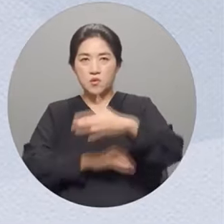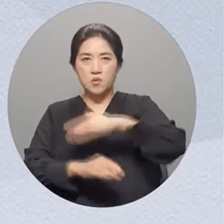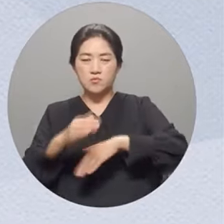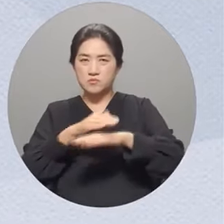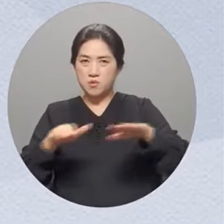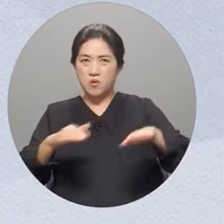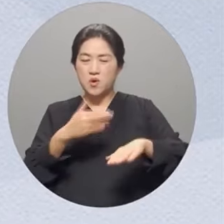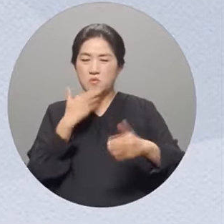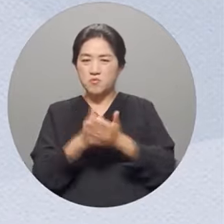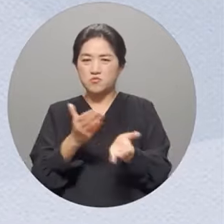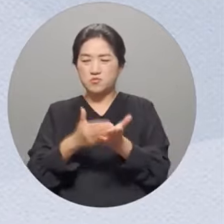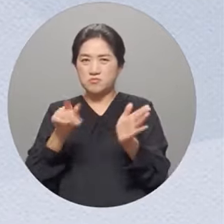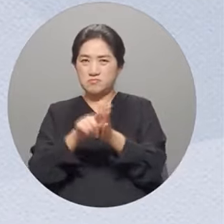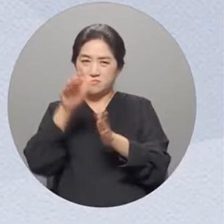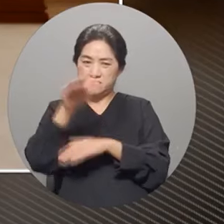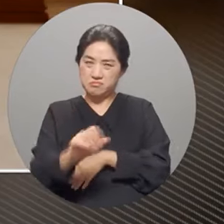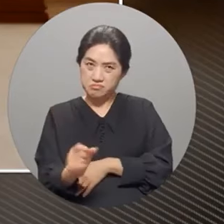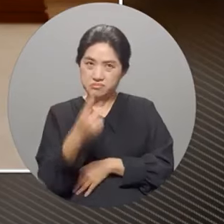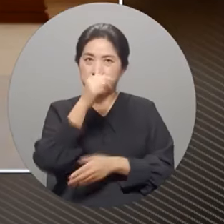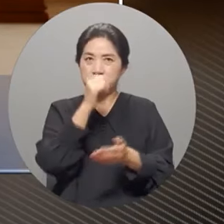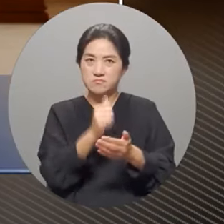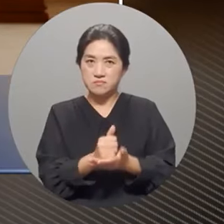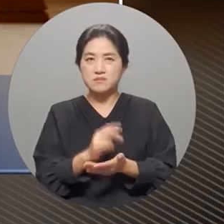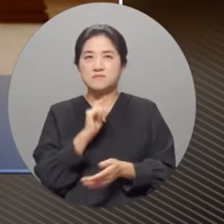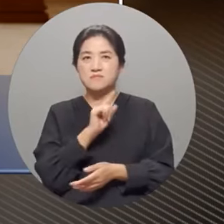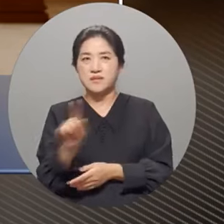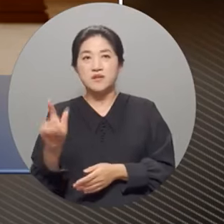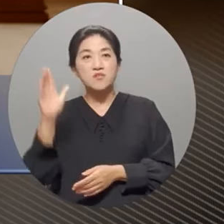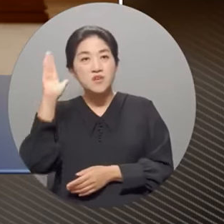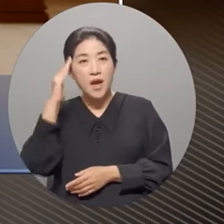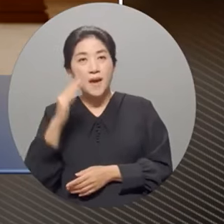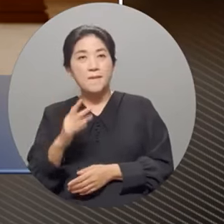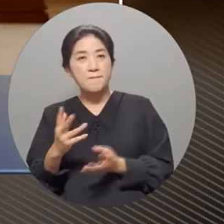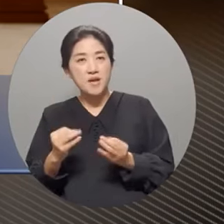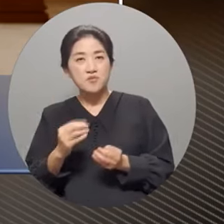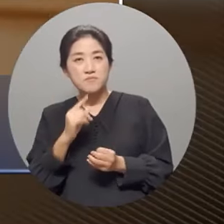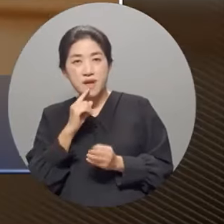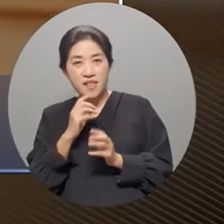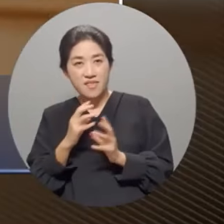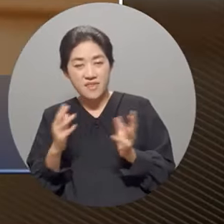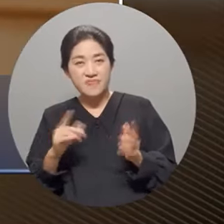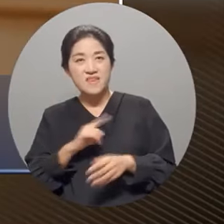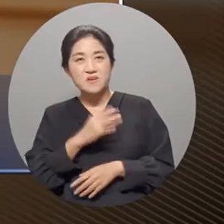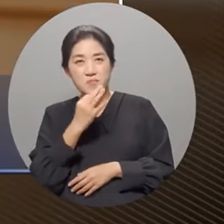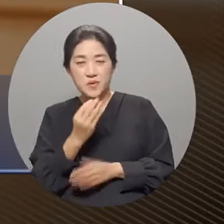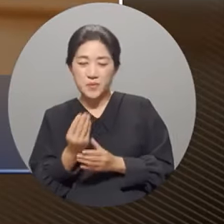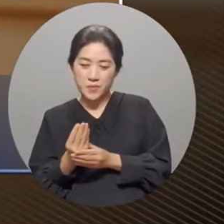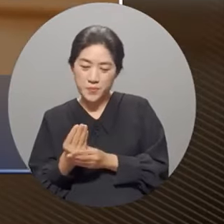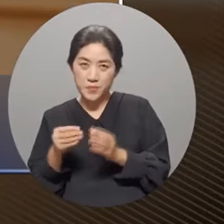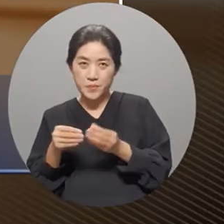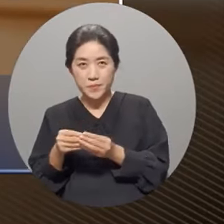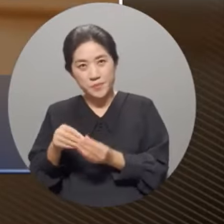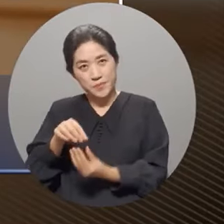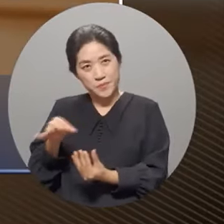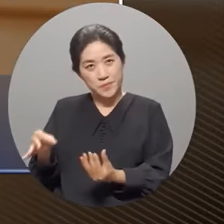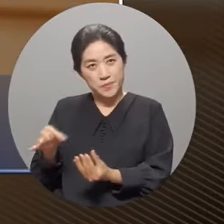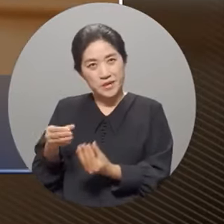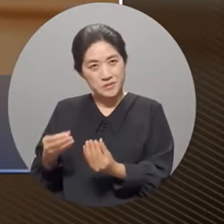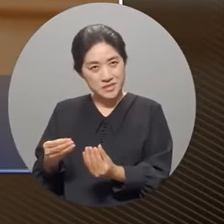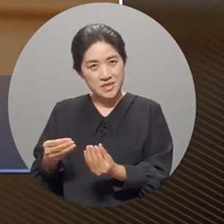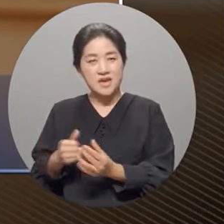신뢰도 추락의 주범이고 최근에 많은 논란이 되고 있는 이름바 파우치